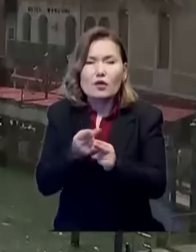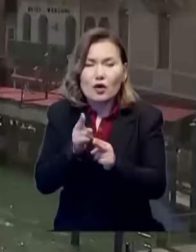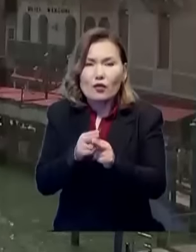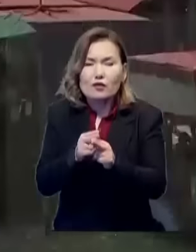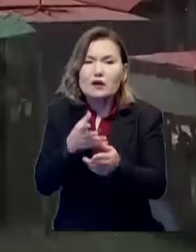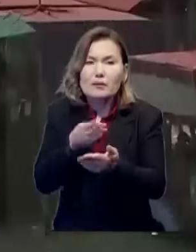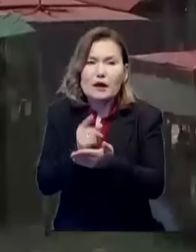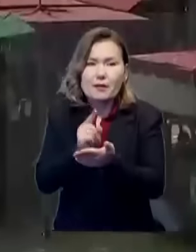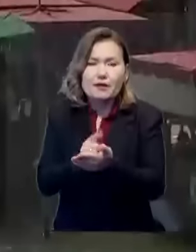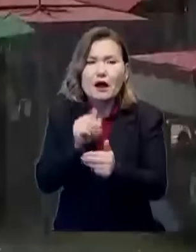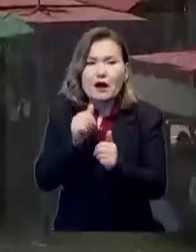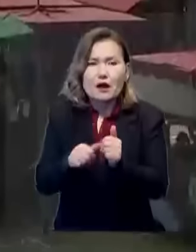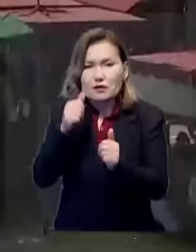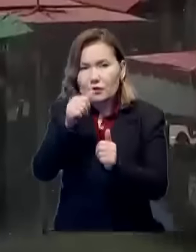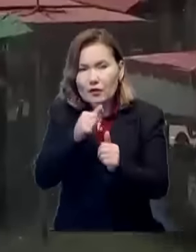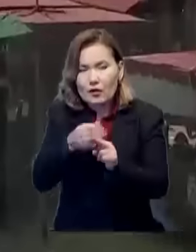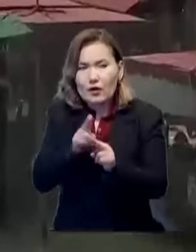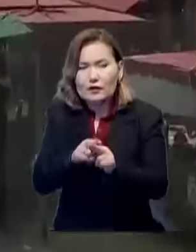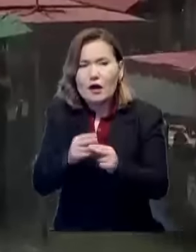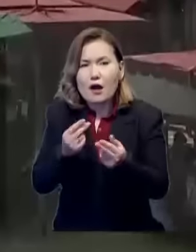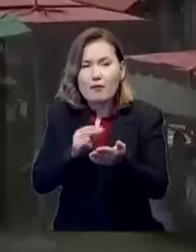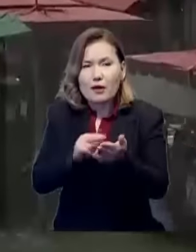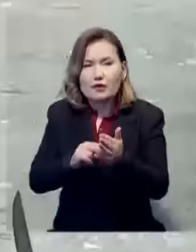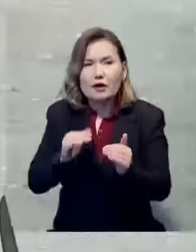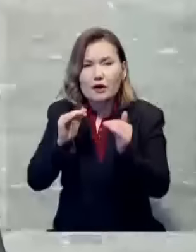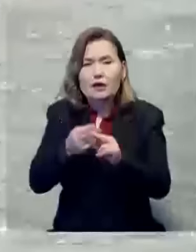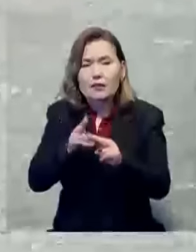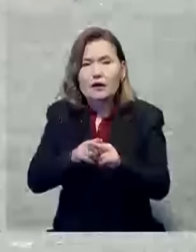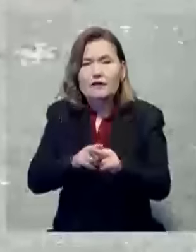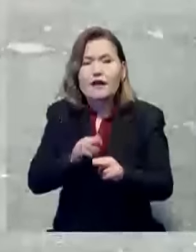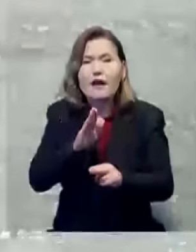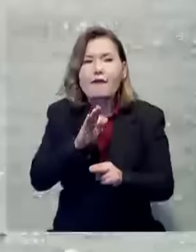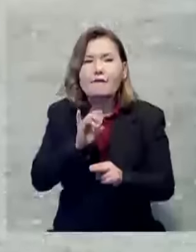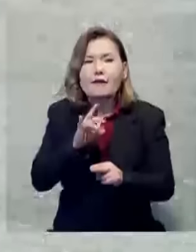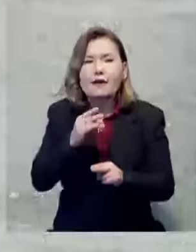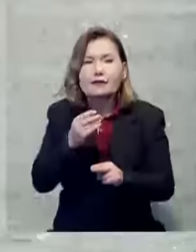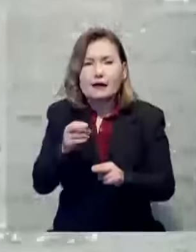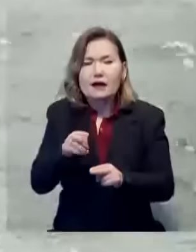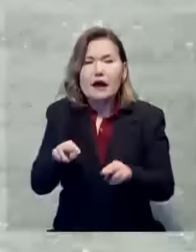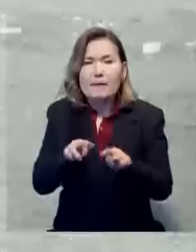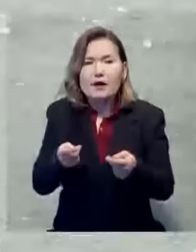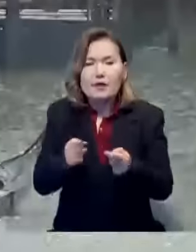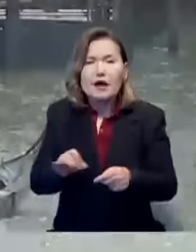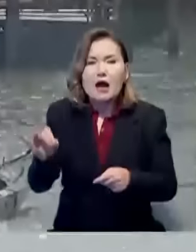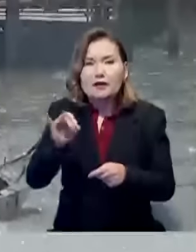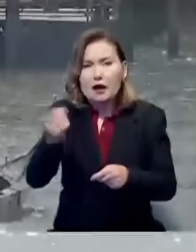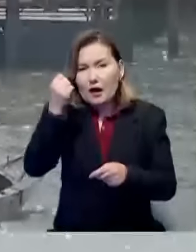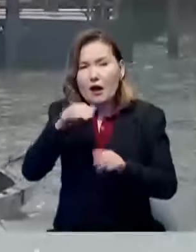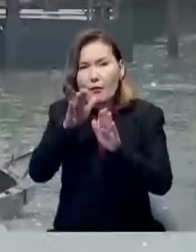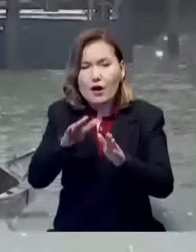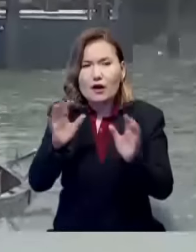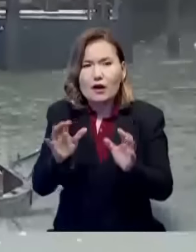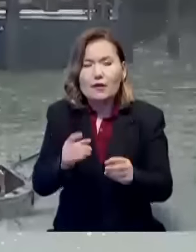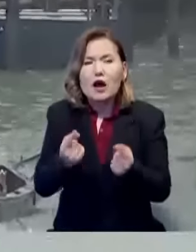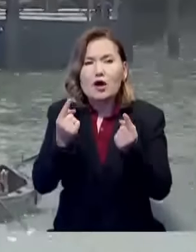Оның мөлшері жыл мезгіліне қарай өзгеріп тұрмақ. Айта кетейік, Венеция билігі 3 жыл бұрын тарихи орындарды қорғау мақсатында шаһарға